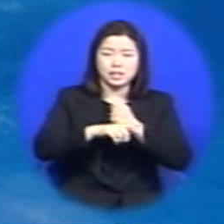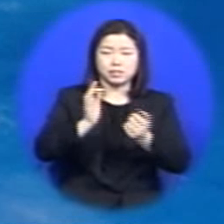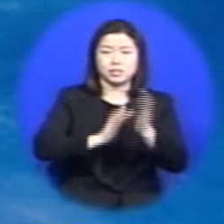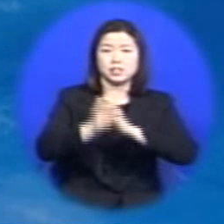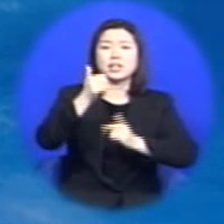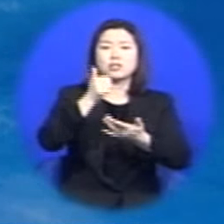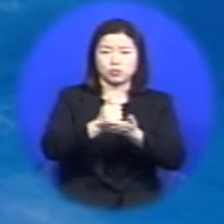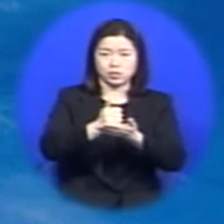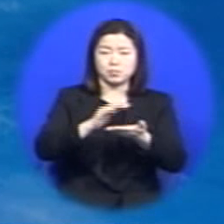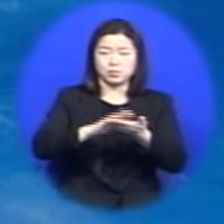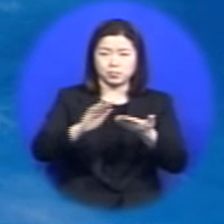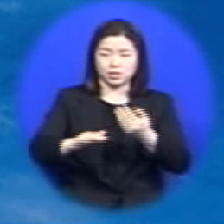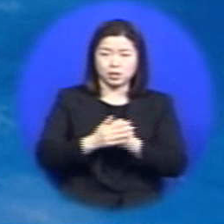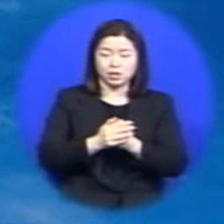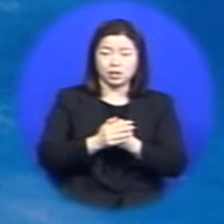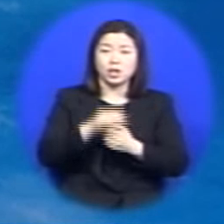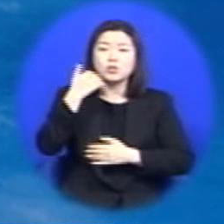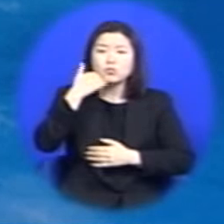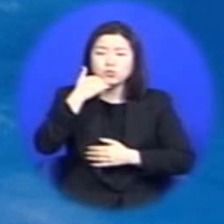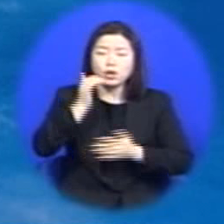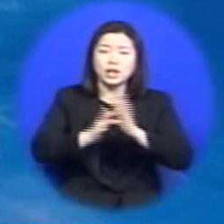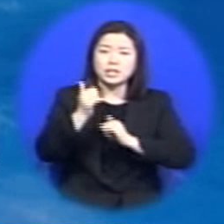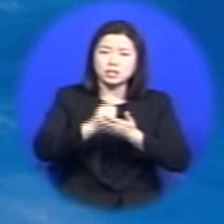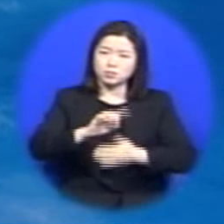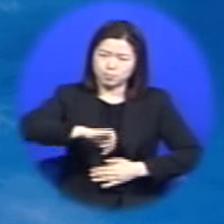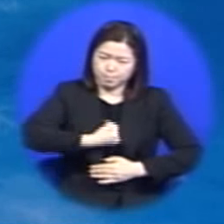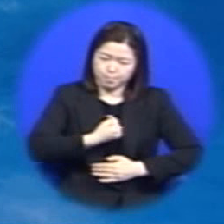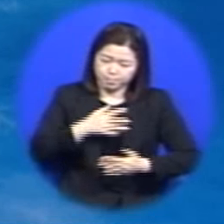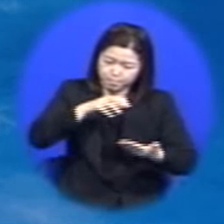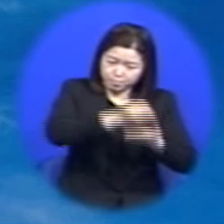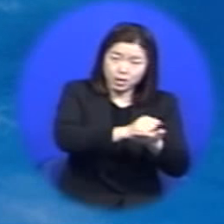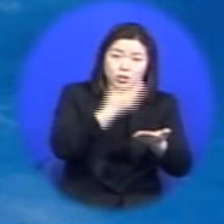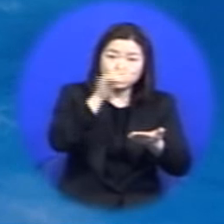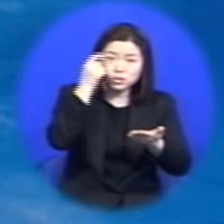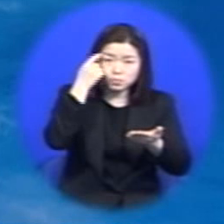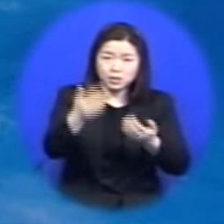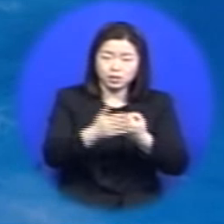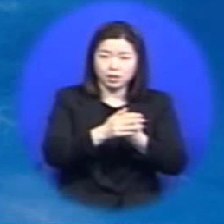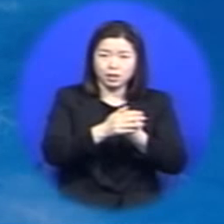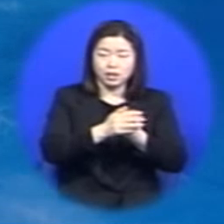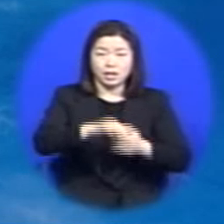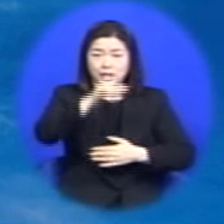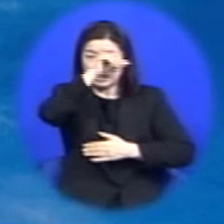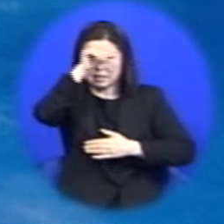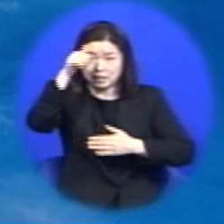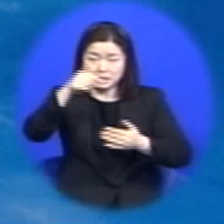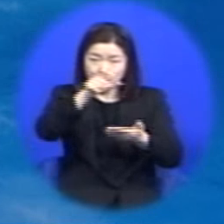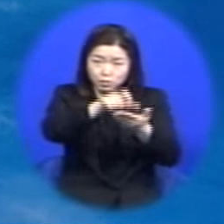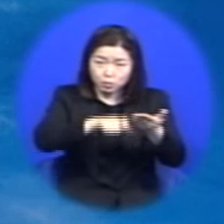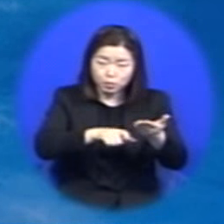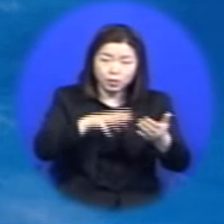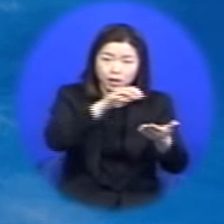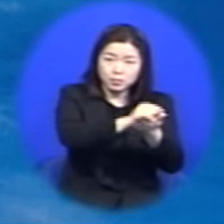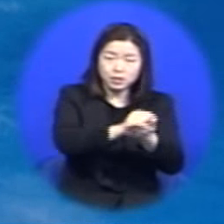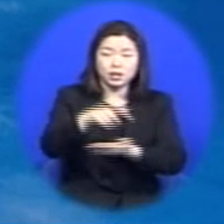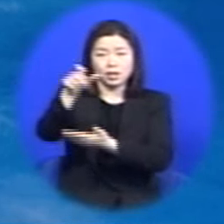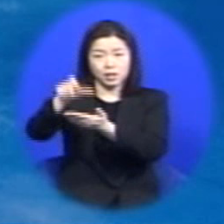예수님을 누가 독점할 수 있어요? 장로교회가 예수님을 독점해요? 감리교회가 예수님을 독점해요?